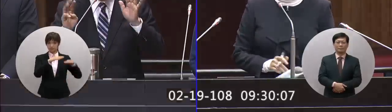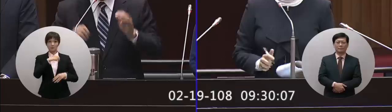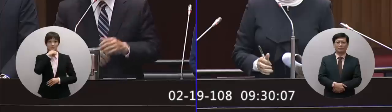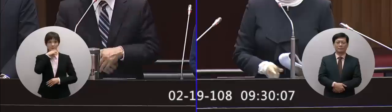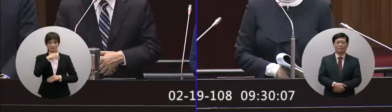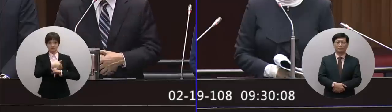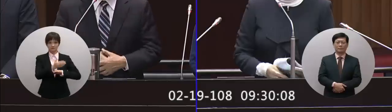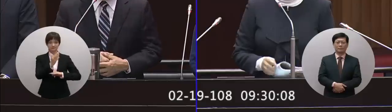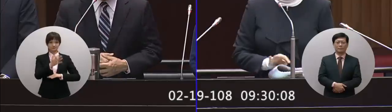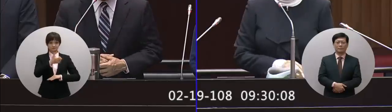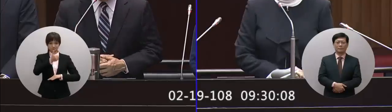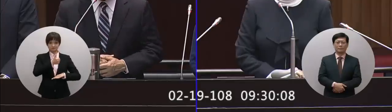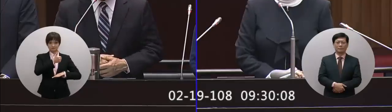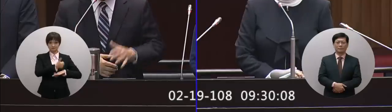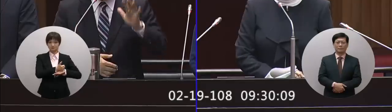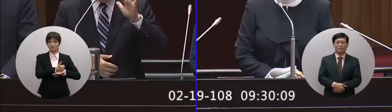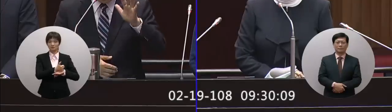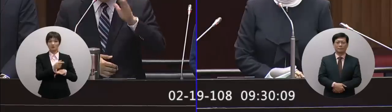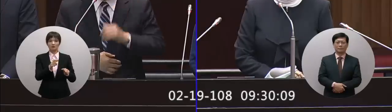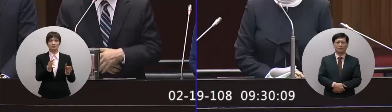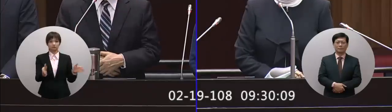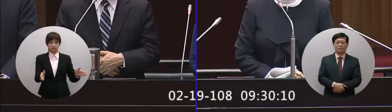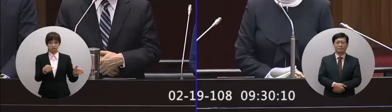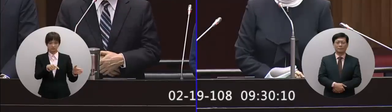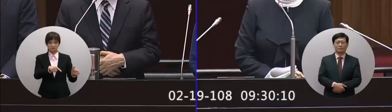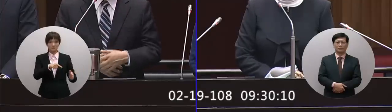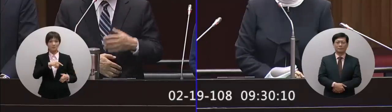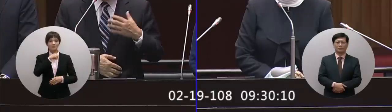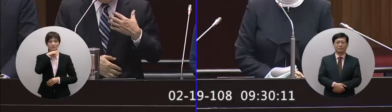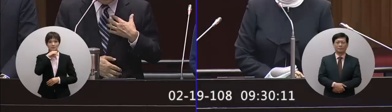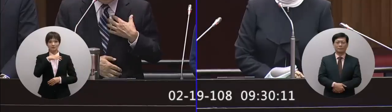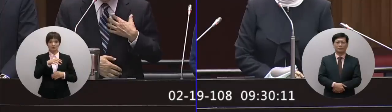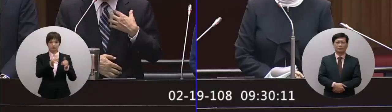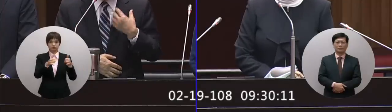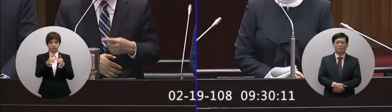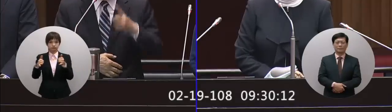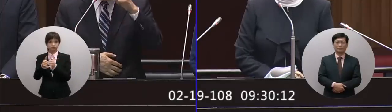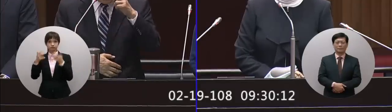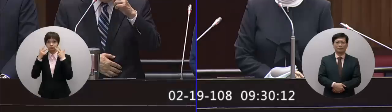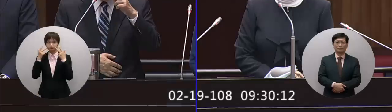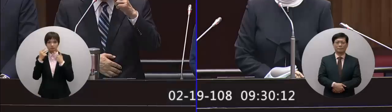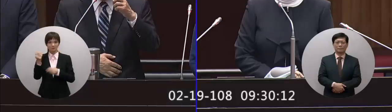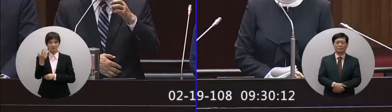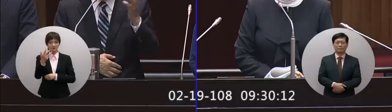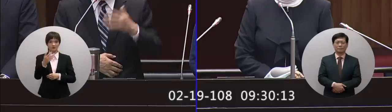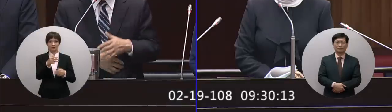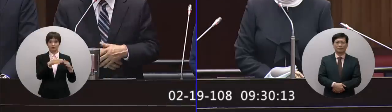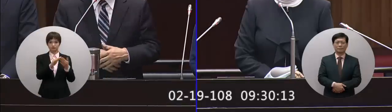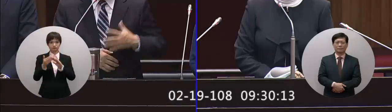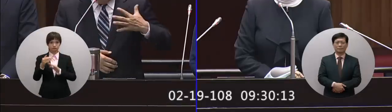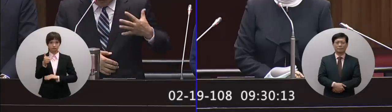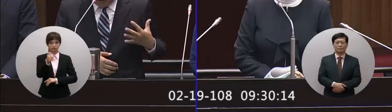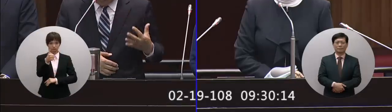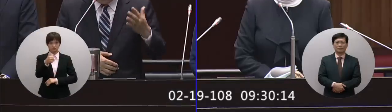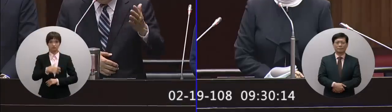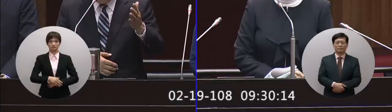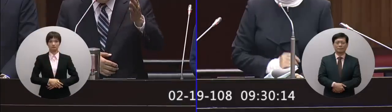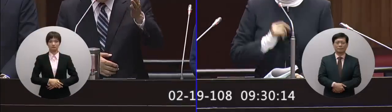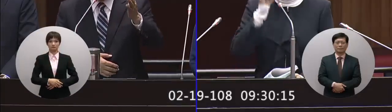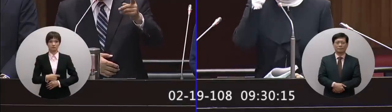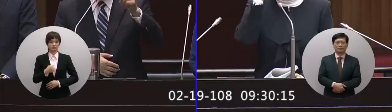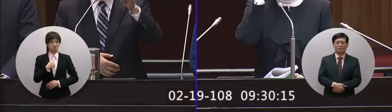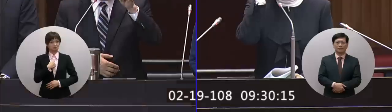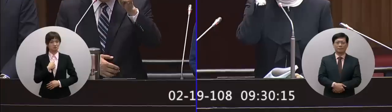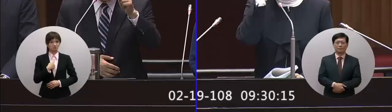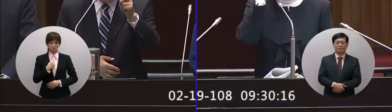有8个原住民乡，55个村。我是真正历史上第一个，也是大概我真